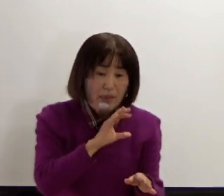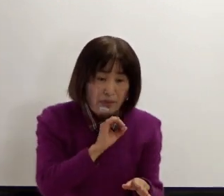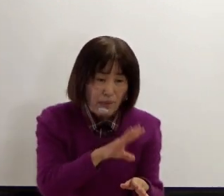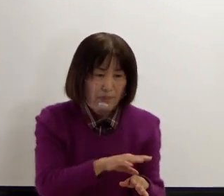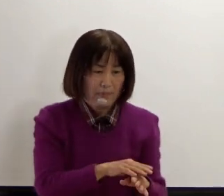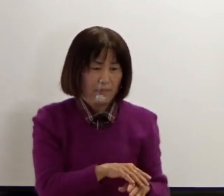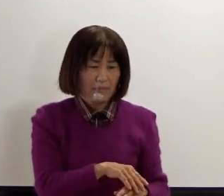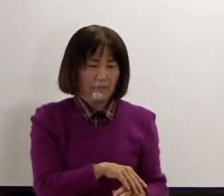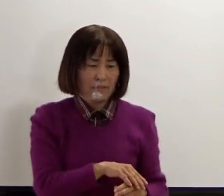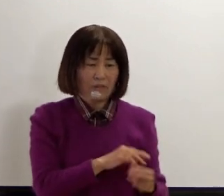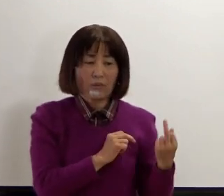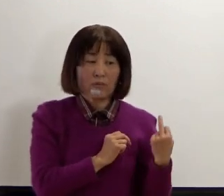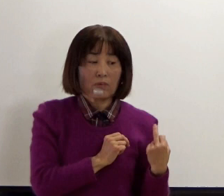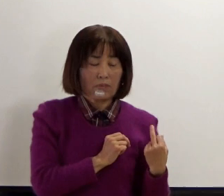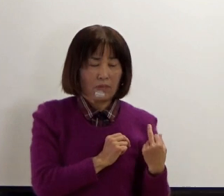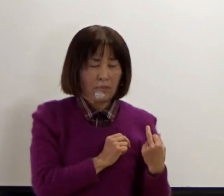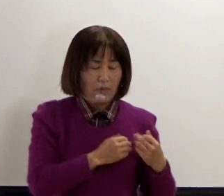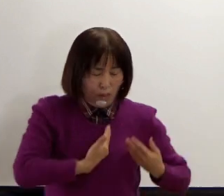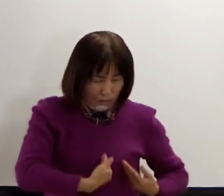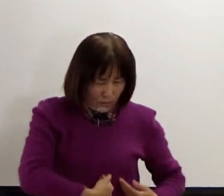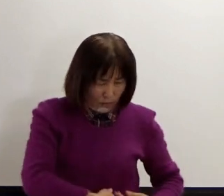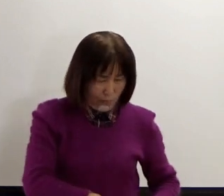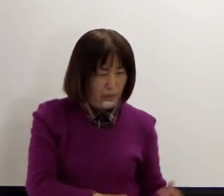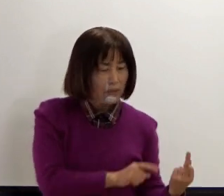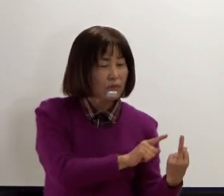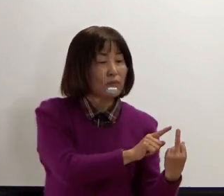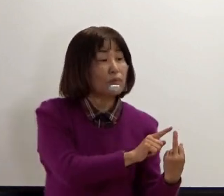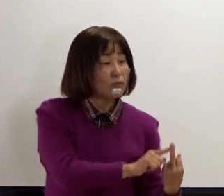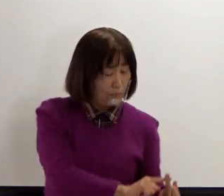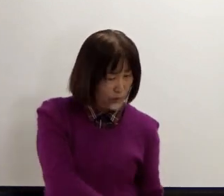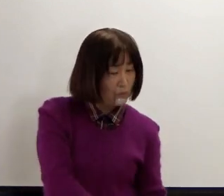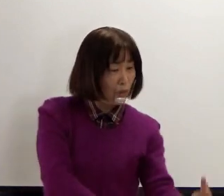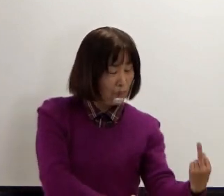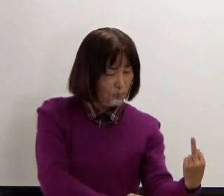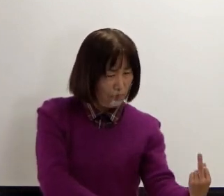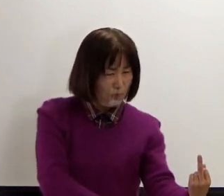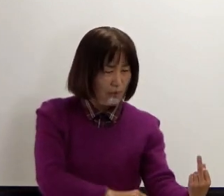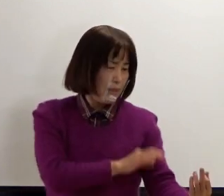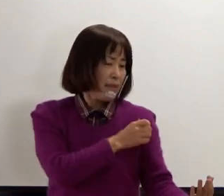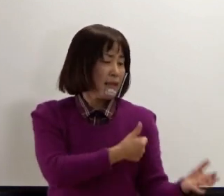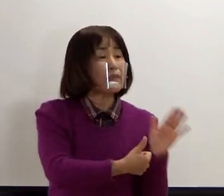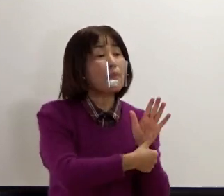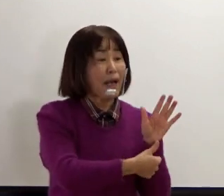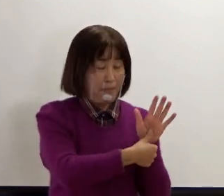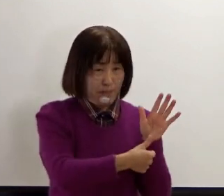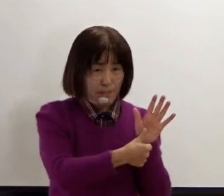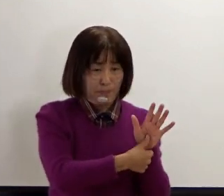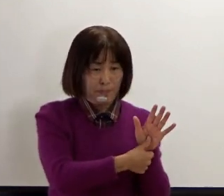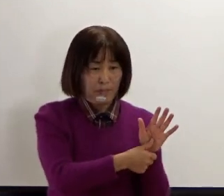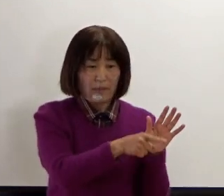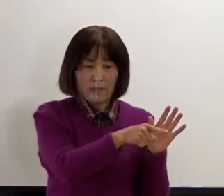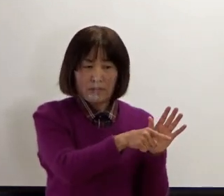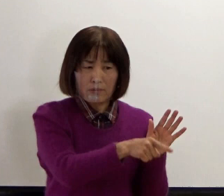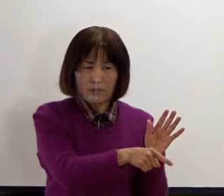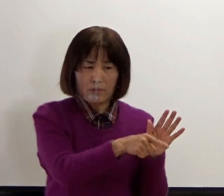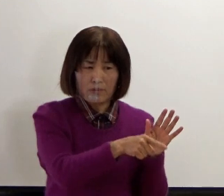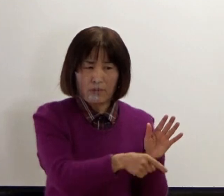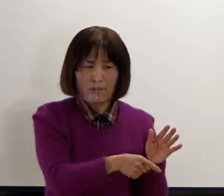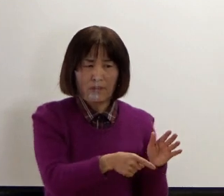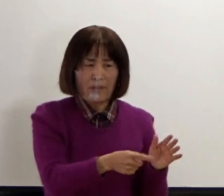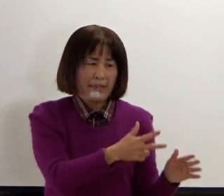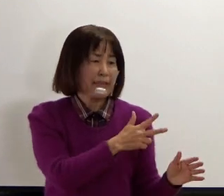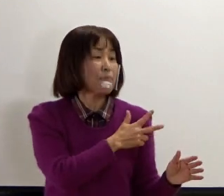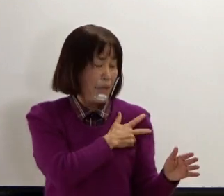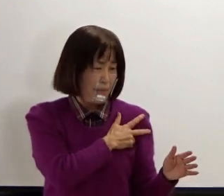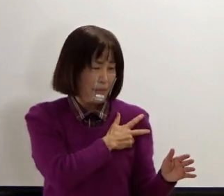の生まれる子供の名前、そしてその子が背負うミッション、役割